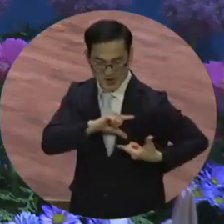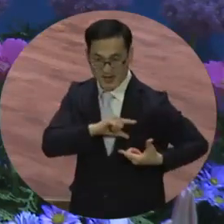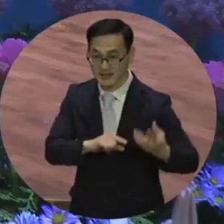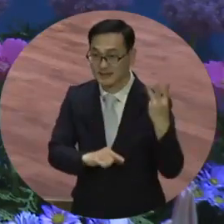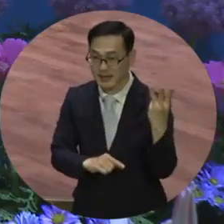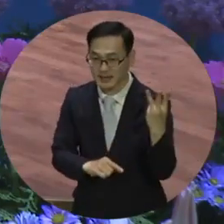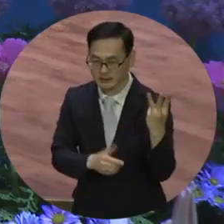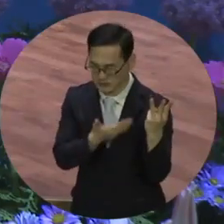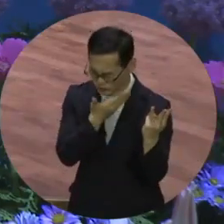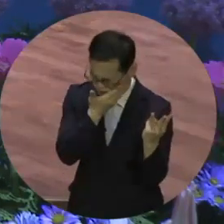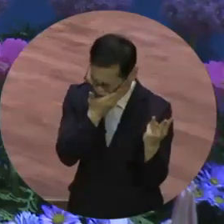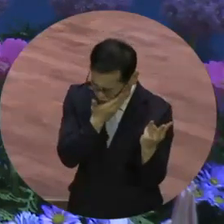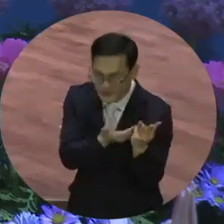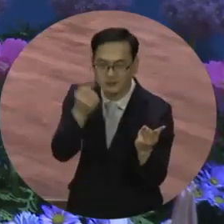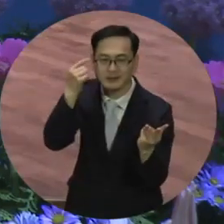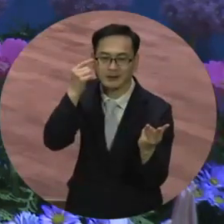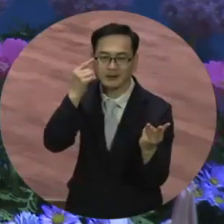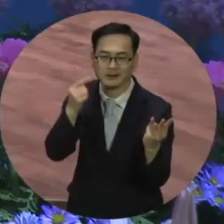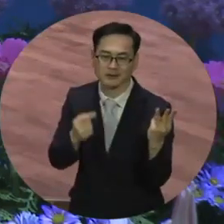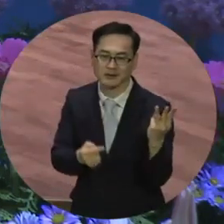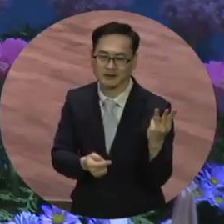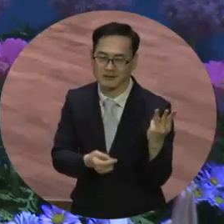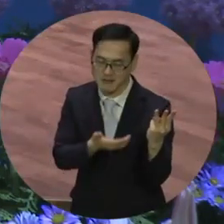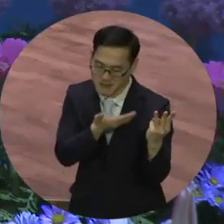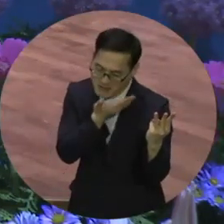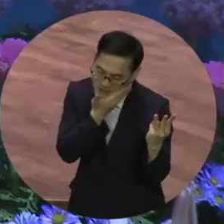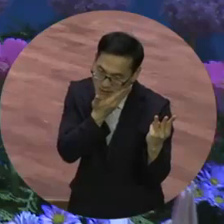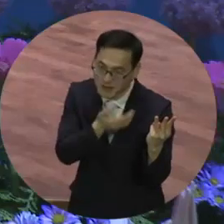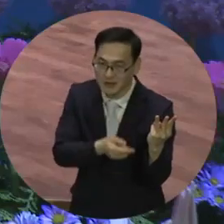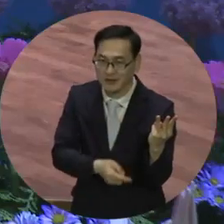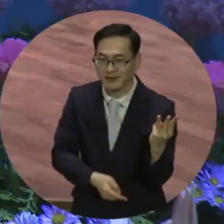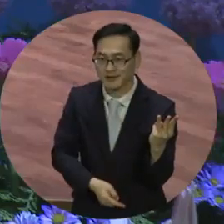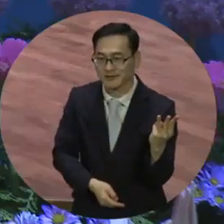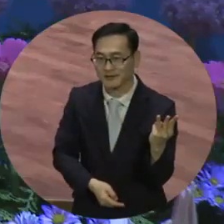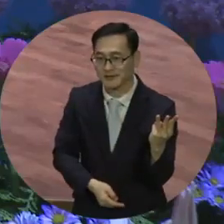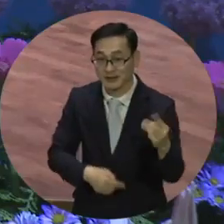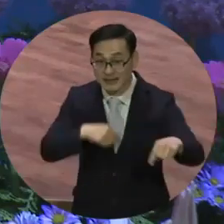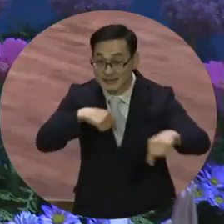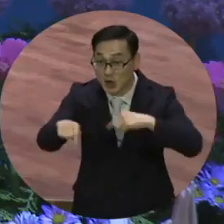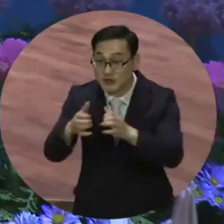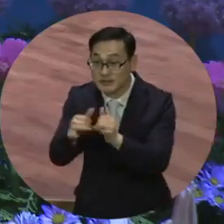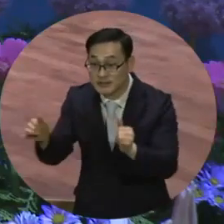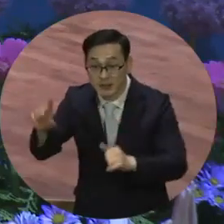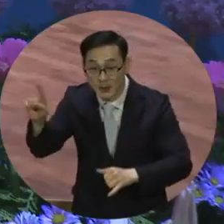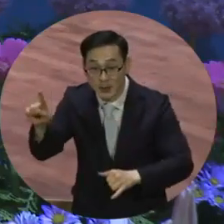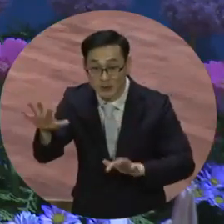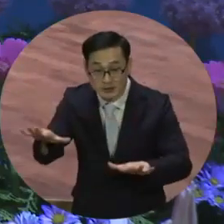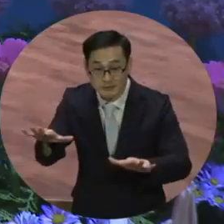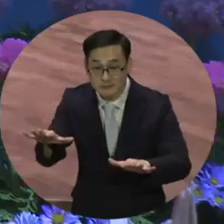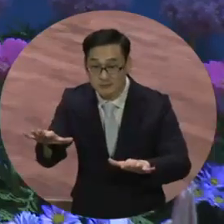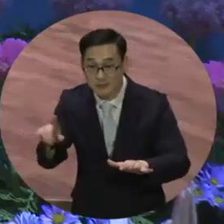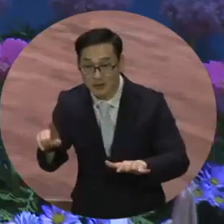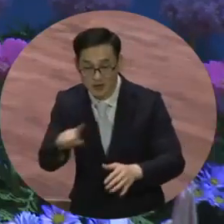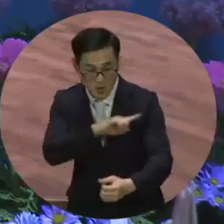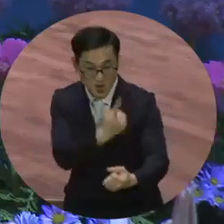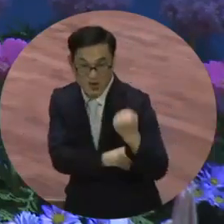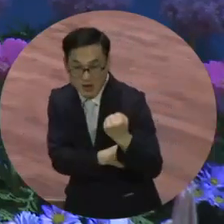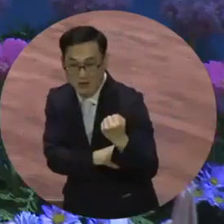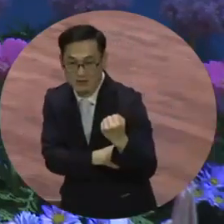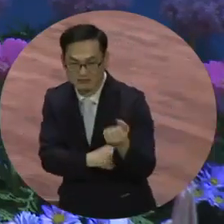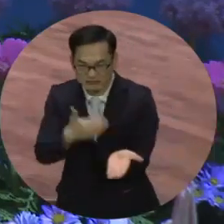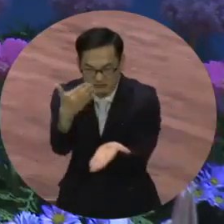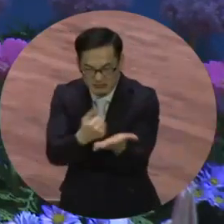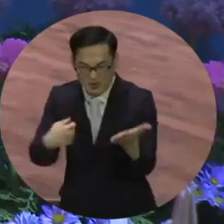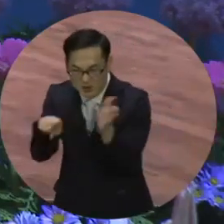겁니다. 권력을 위해서. 정치인들 보세요. 수단 방법 가리지 않고 권력,